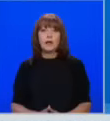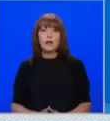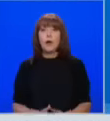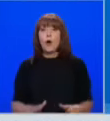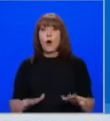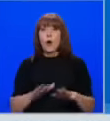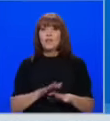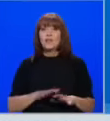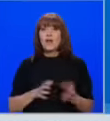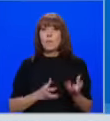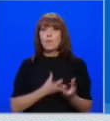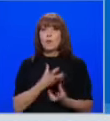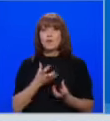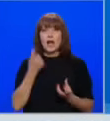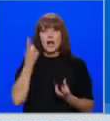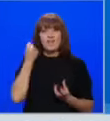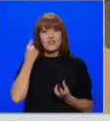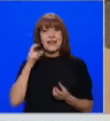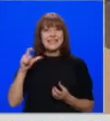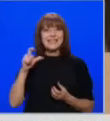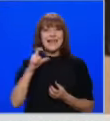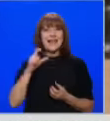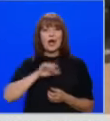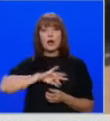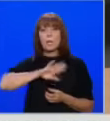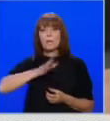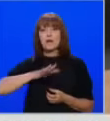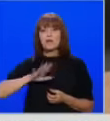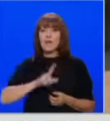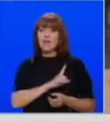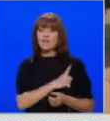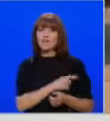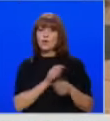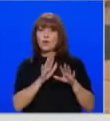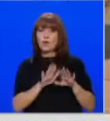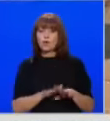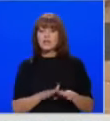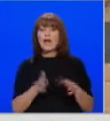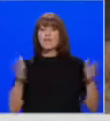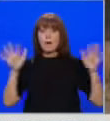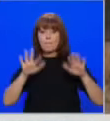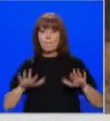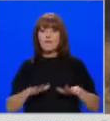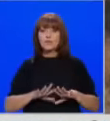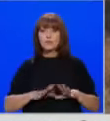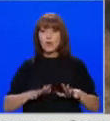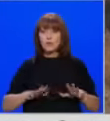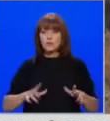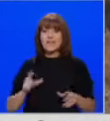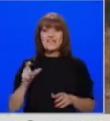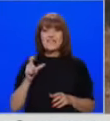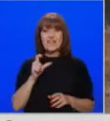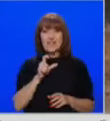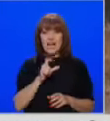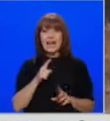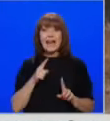Овладян е пожарът, който избухна вчера в Сакар планина. В сила остава обявеното частично бедствено положение в общините Свиленград и Тополовград, тъй